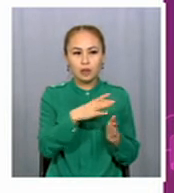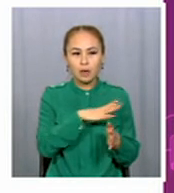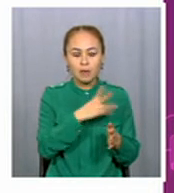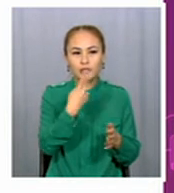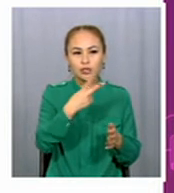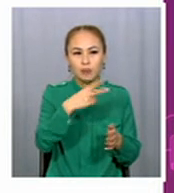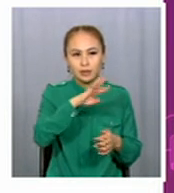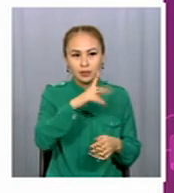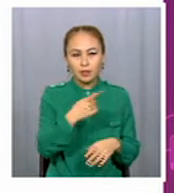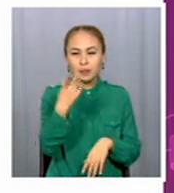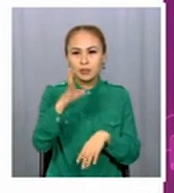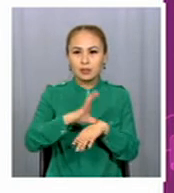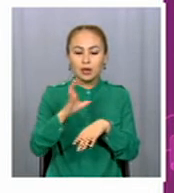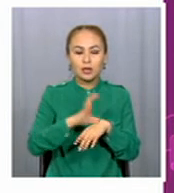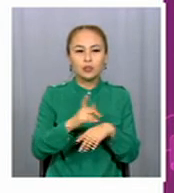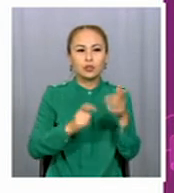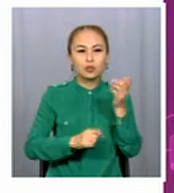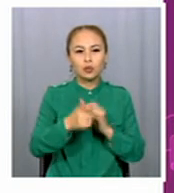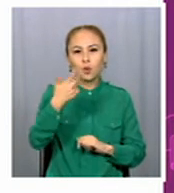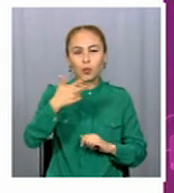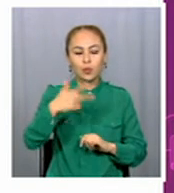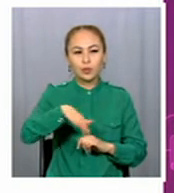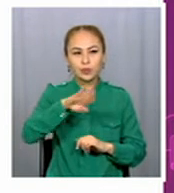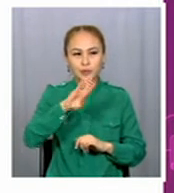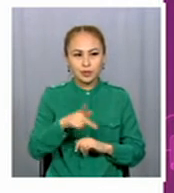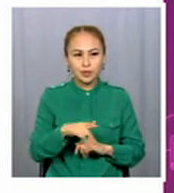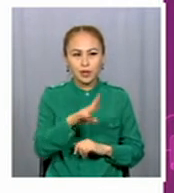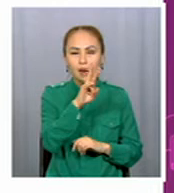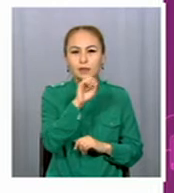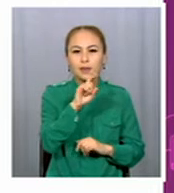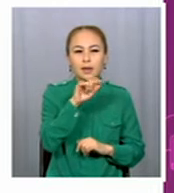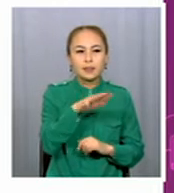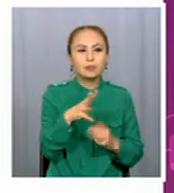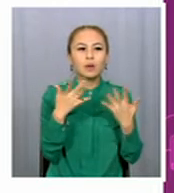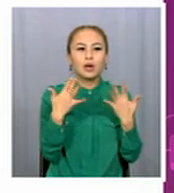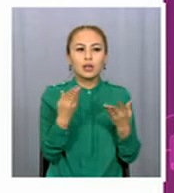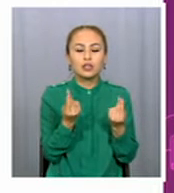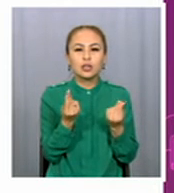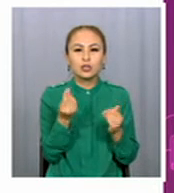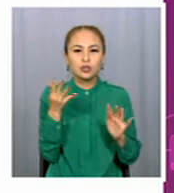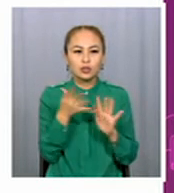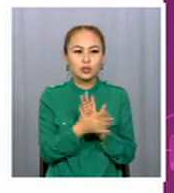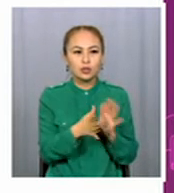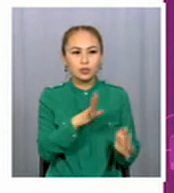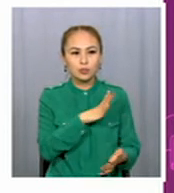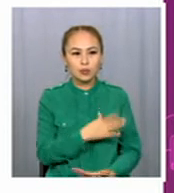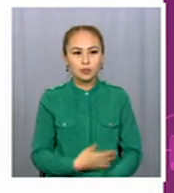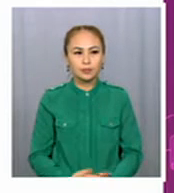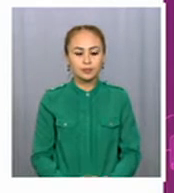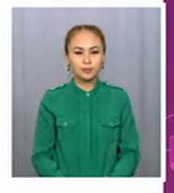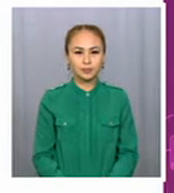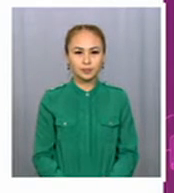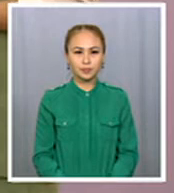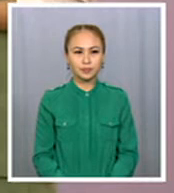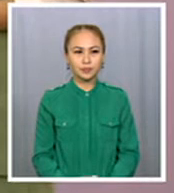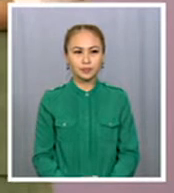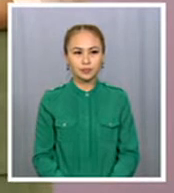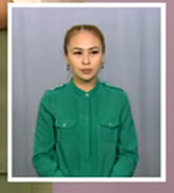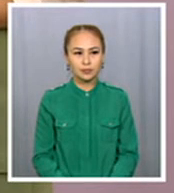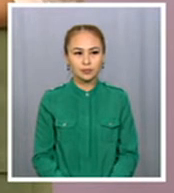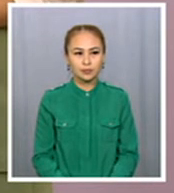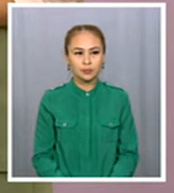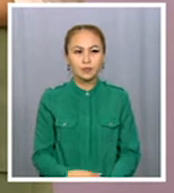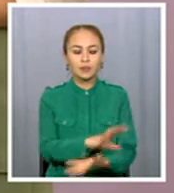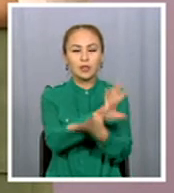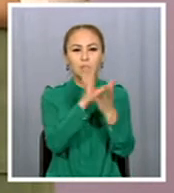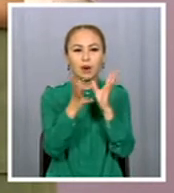теңге. Бір стақан сүт бағасы 30 теңге. Назым қанша ақша жұмсағаны белгісіз. Яғни